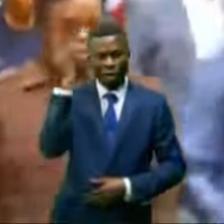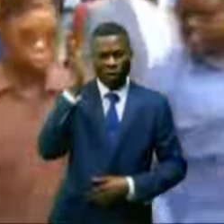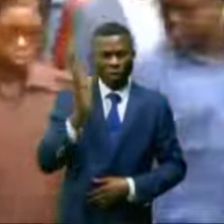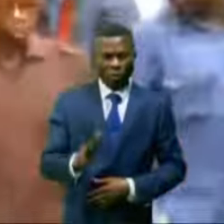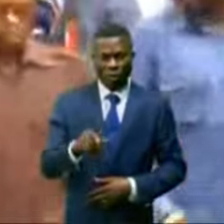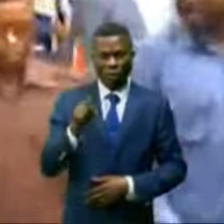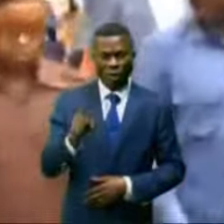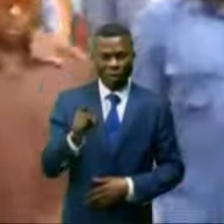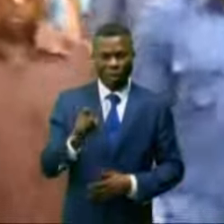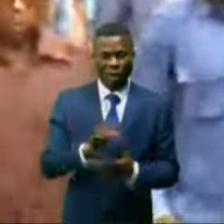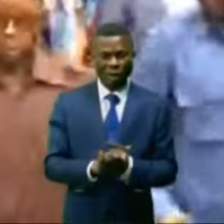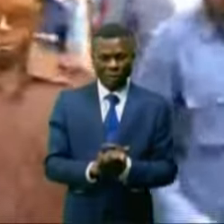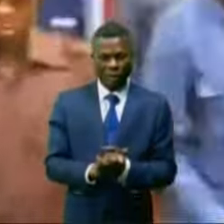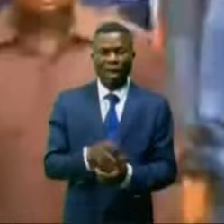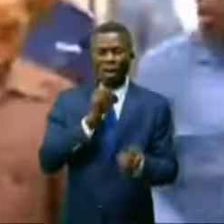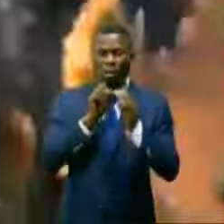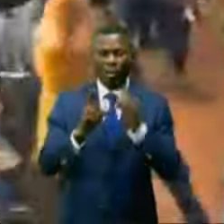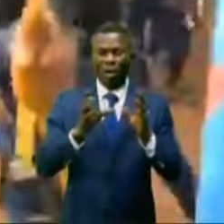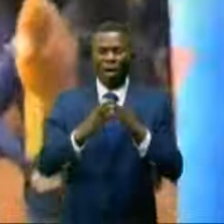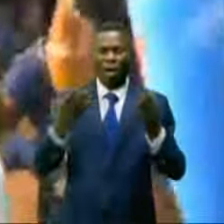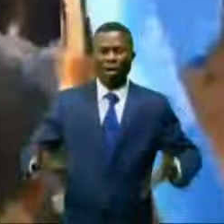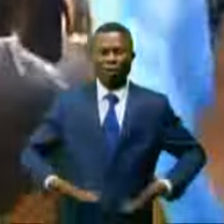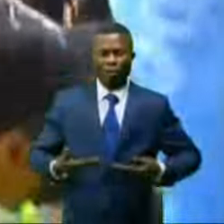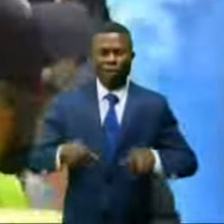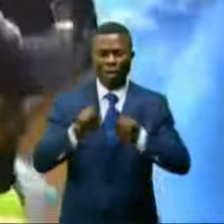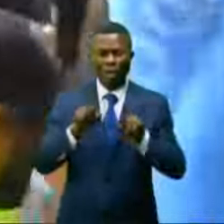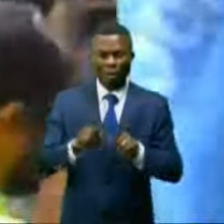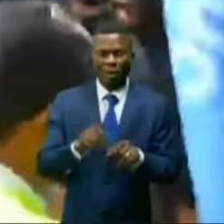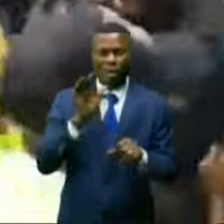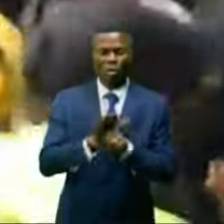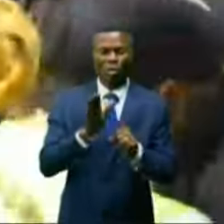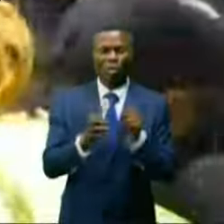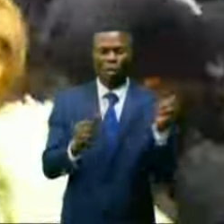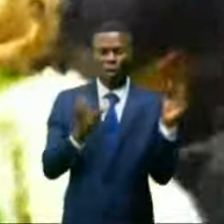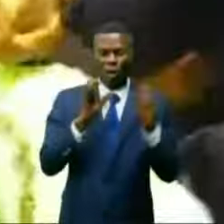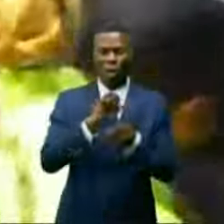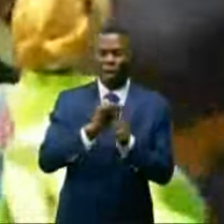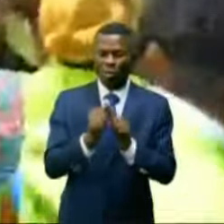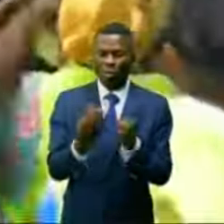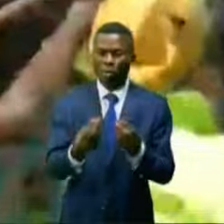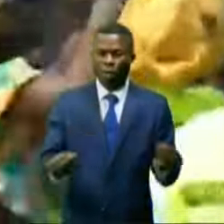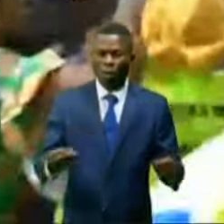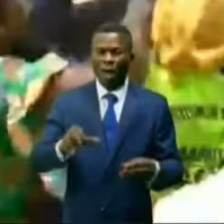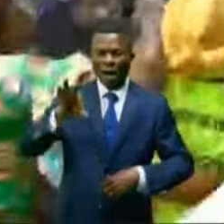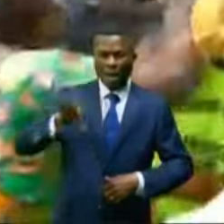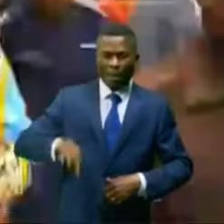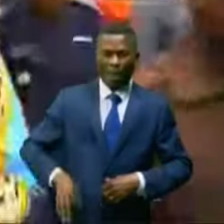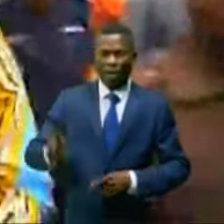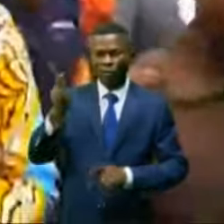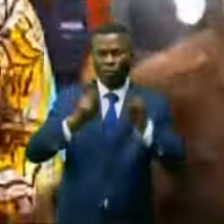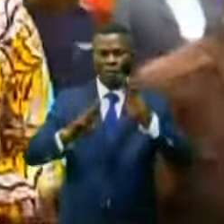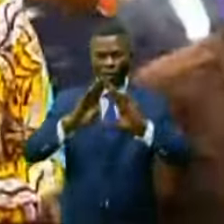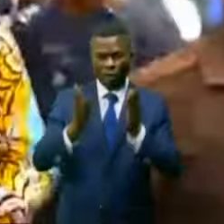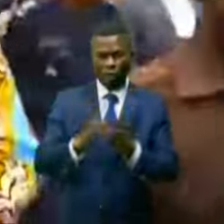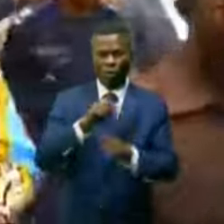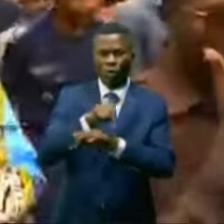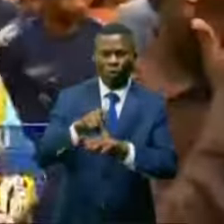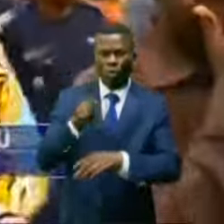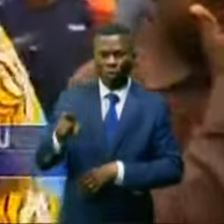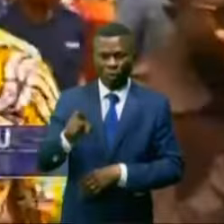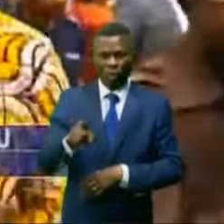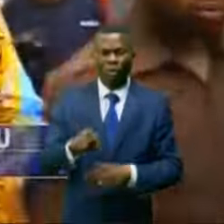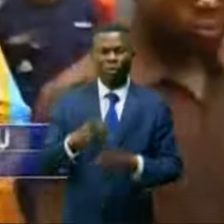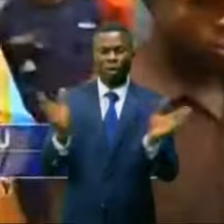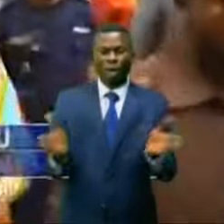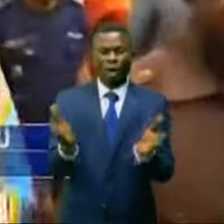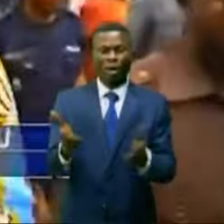Komito est partagé entre la joie et l'immensité des défis à relever pour le bien-être de sa population. C'est un signal